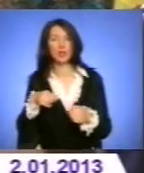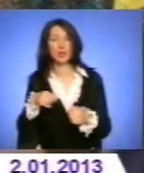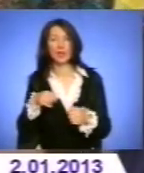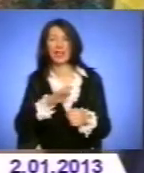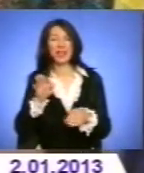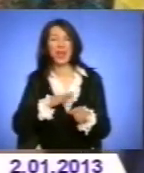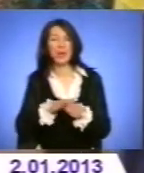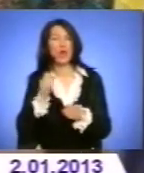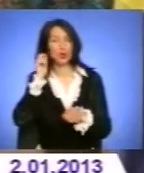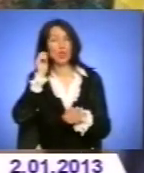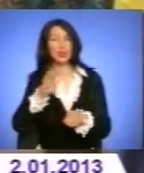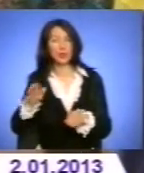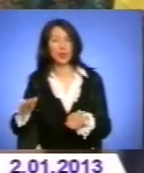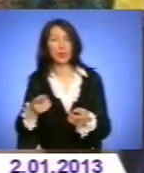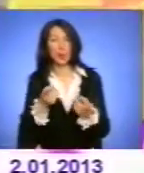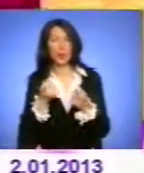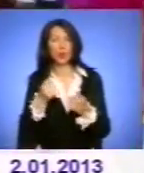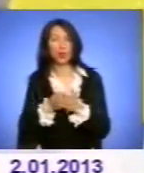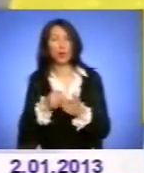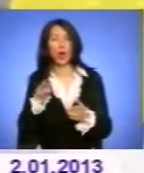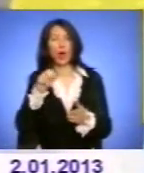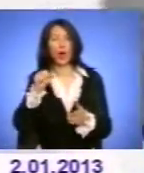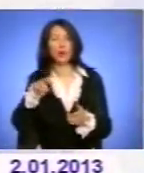питання щодо притягнення їх до адміністративної відповідальності.